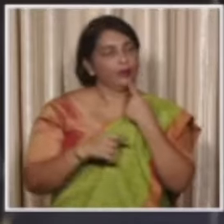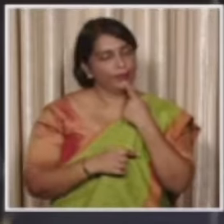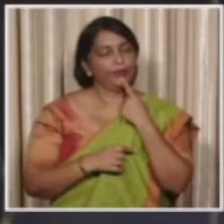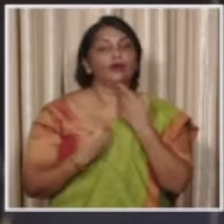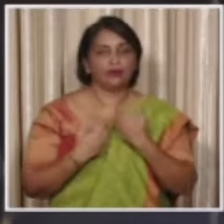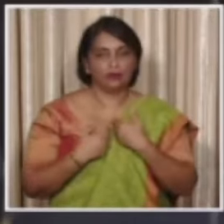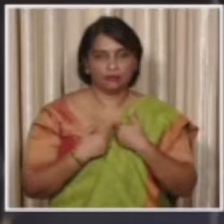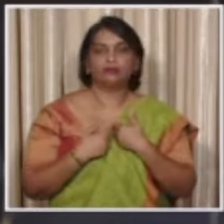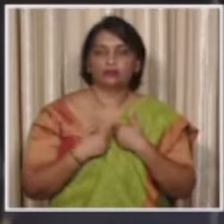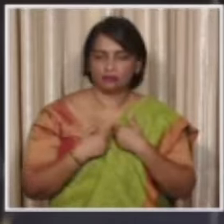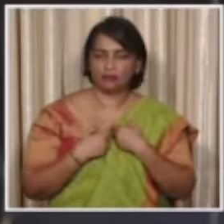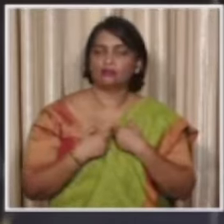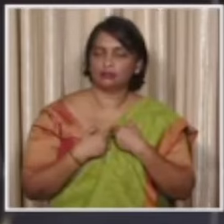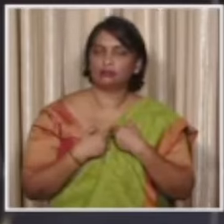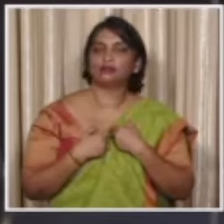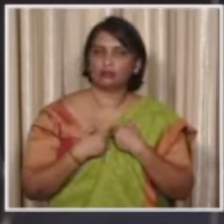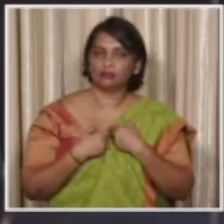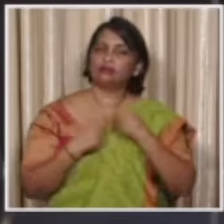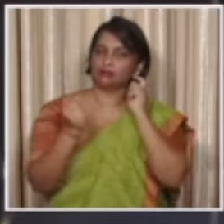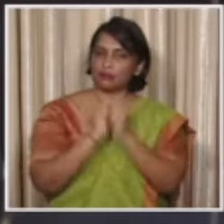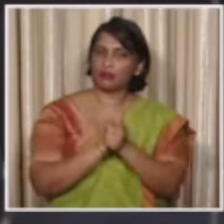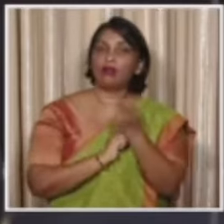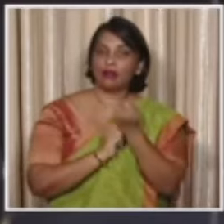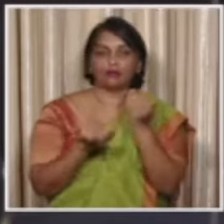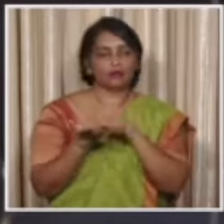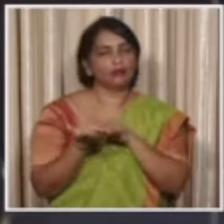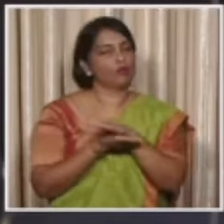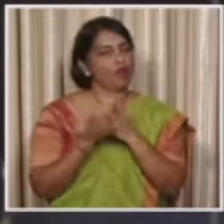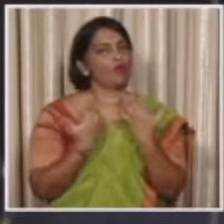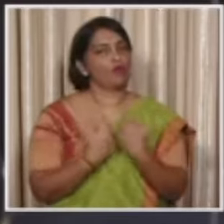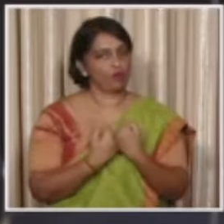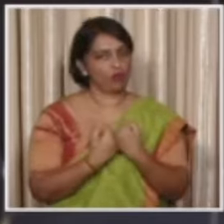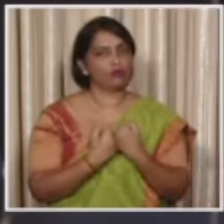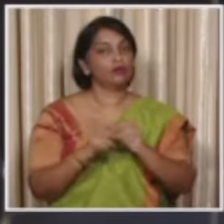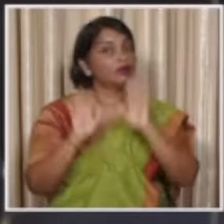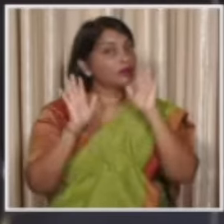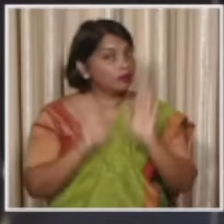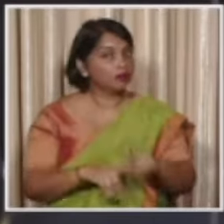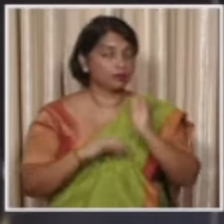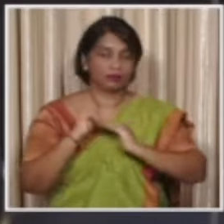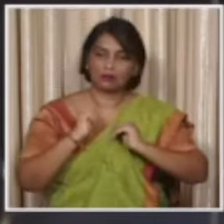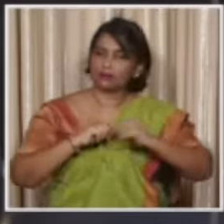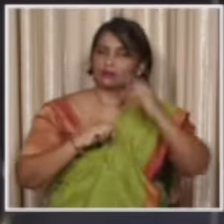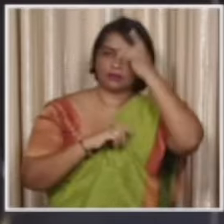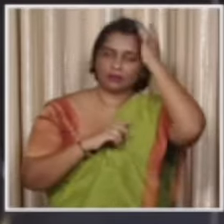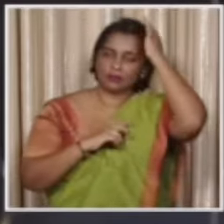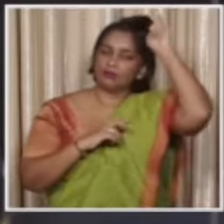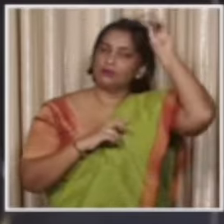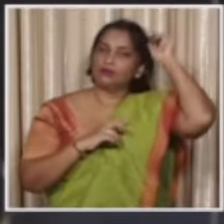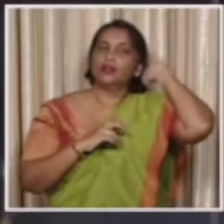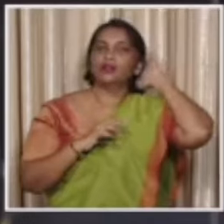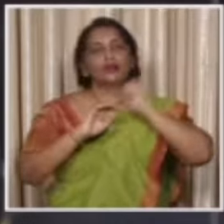අපි රිෆෝම් ඕනේ, අපිට මේ ආර්ථිකය ප්‍රතිසංස්කරණ ඕනේ. හැබැයි ඒ කරන අතරවාරේ